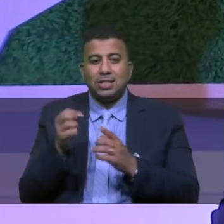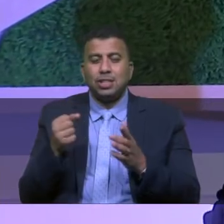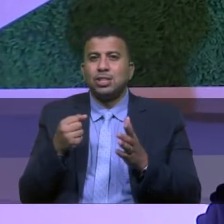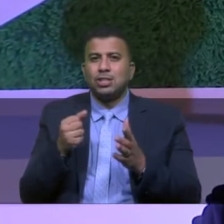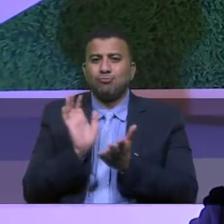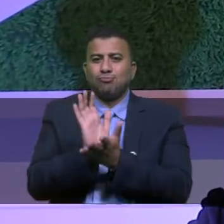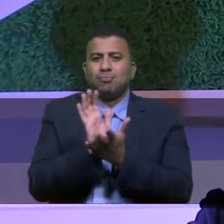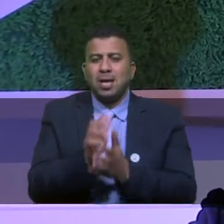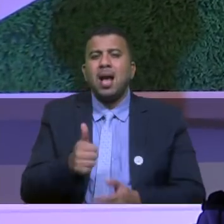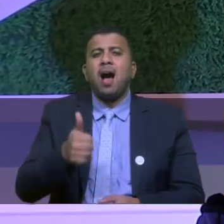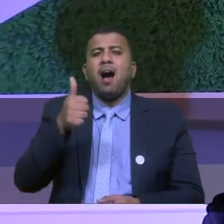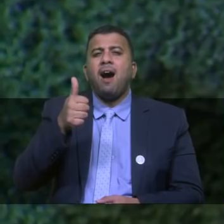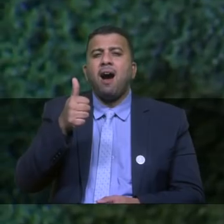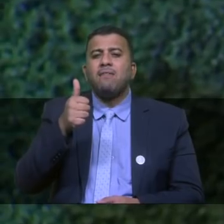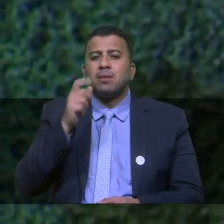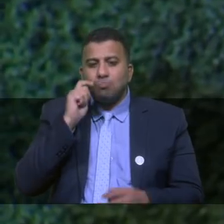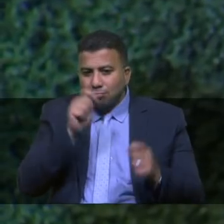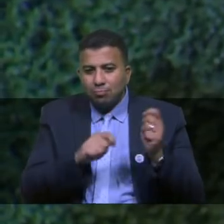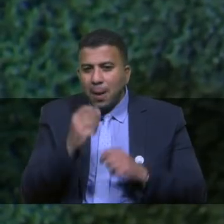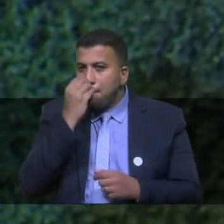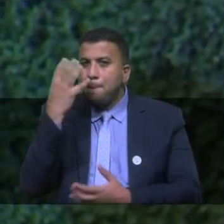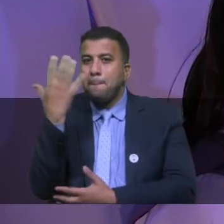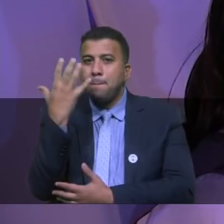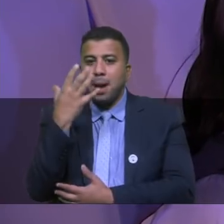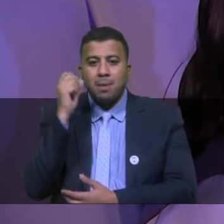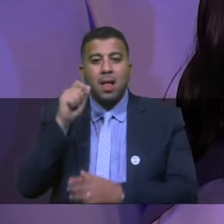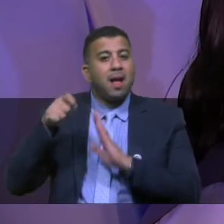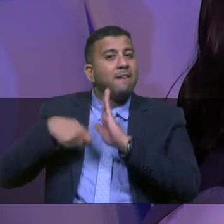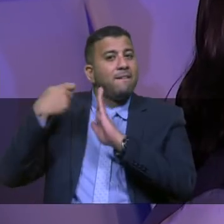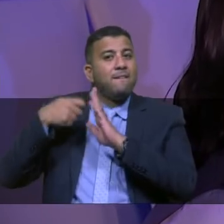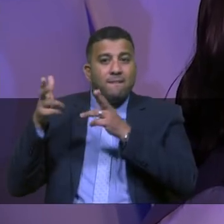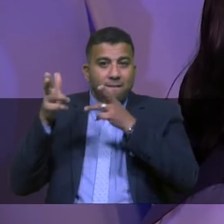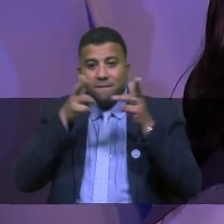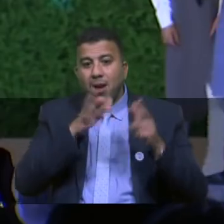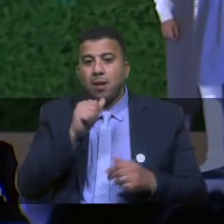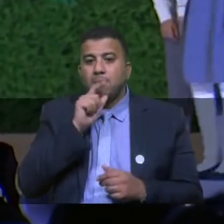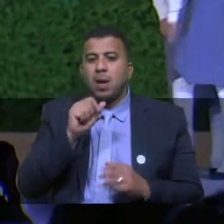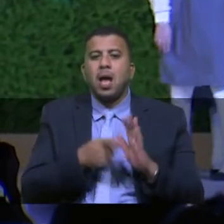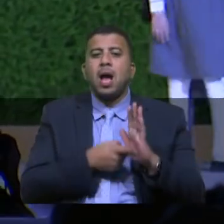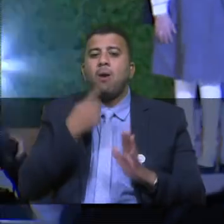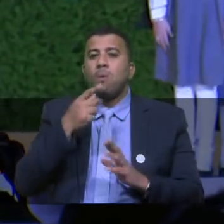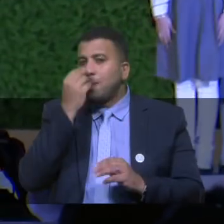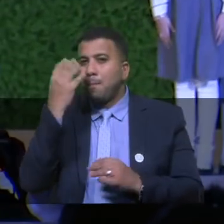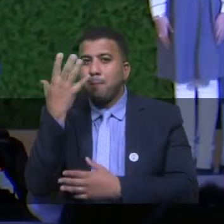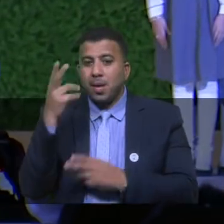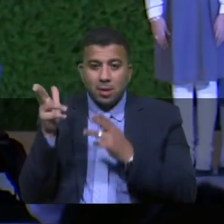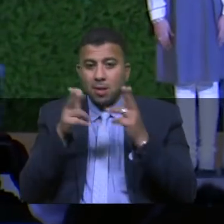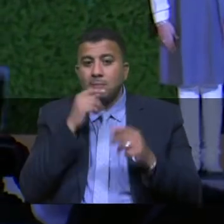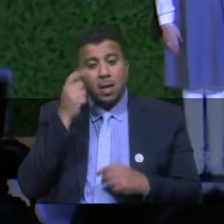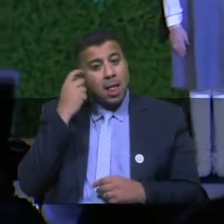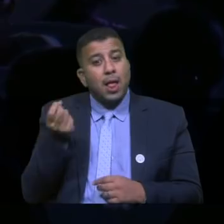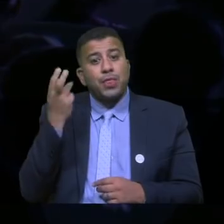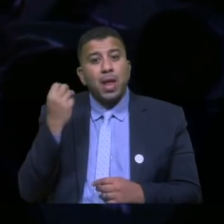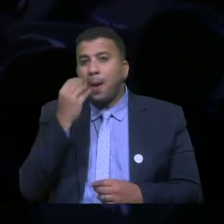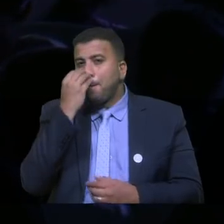وهي فئة أفضل تجربة علمية بيئية، وأفضل فيلم بيئي، وأفضل نموذج أولي بيئي، وأفضل اختراع